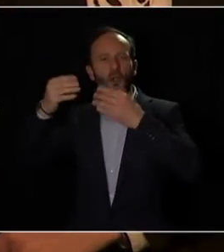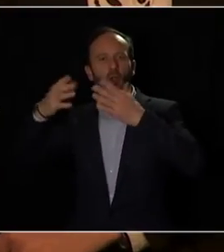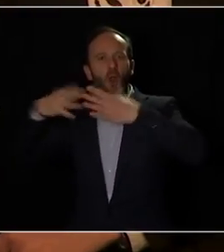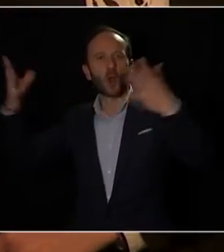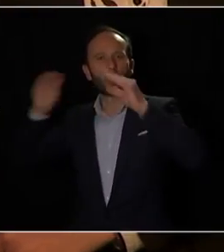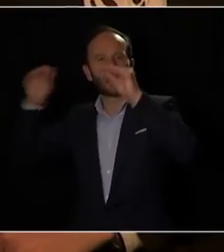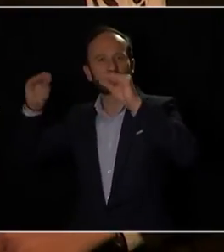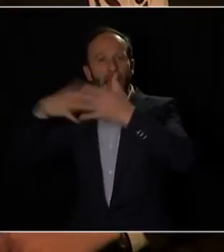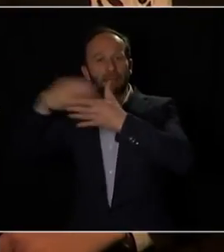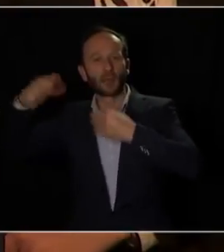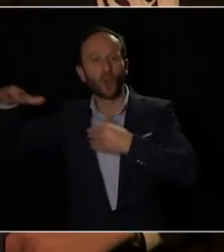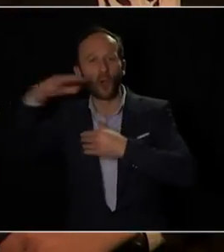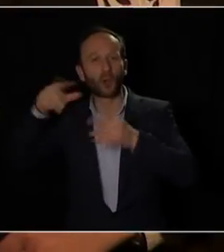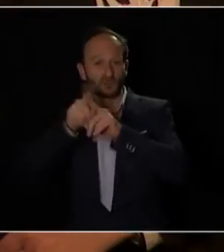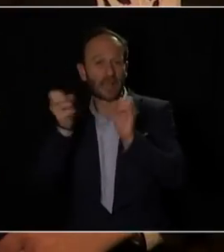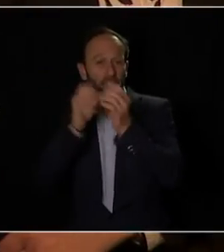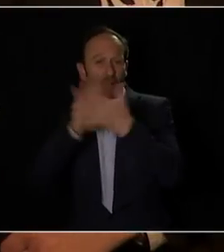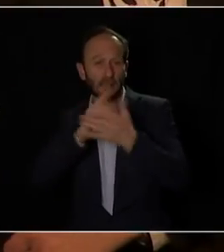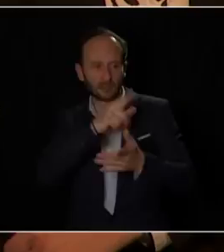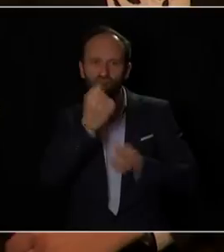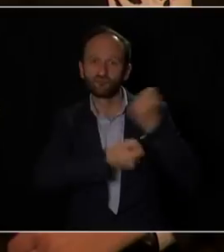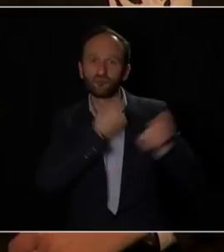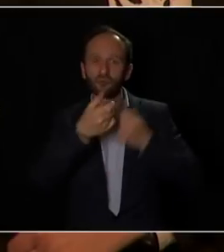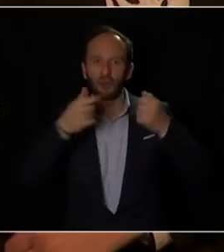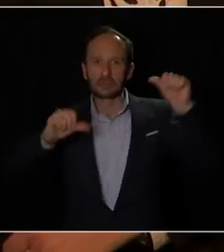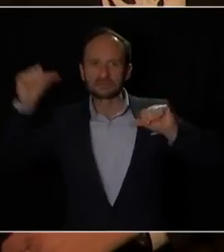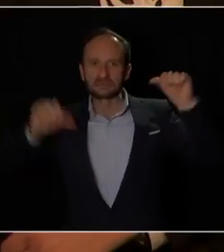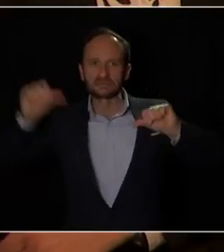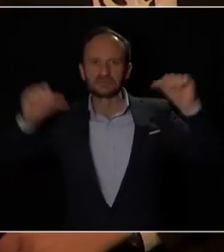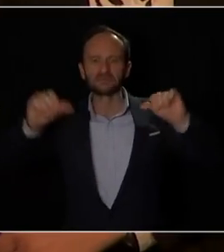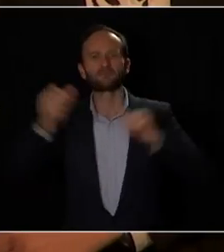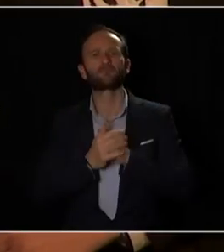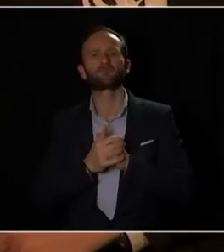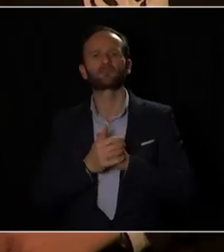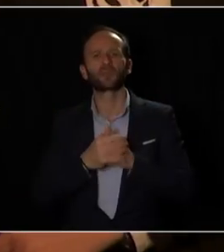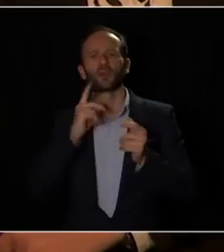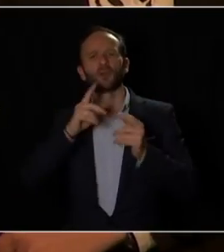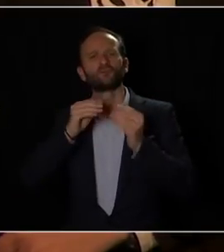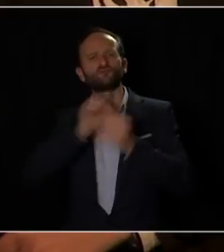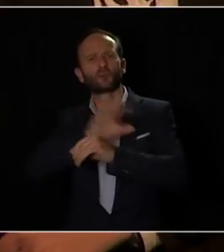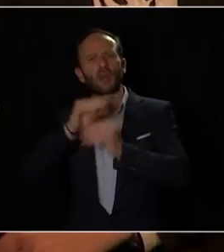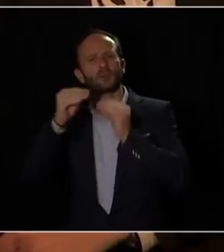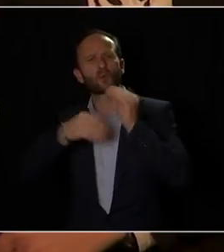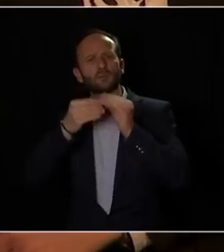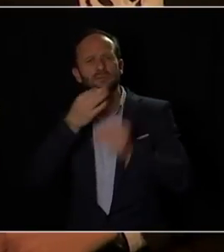Selon l'étude qui a été publiée dans Le Monde dernièrement, dans le journal Le Monde, le taux de vacance des locaux